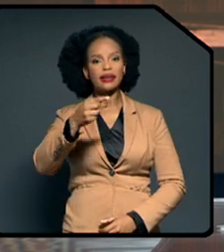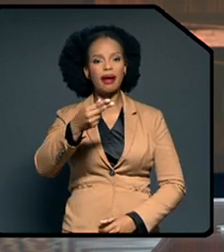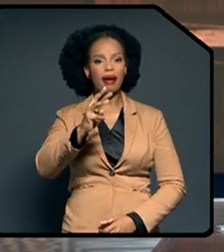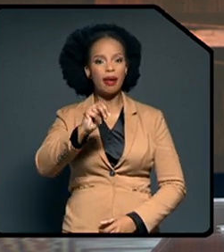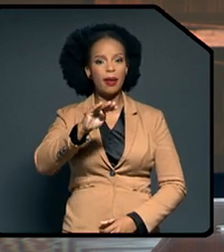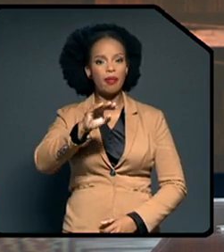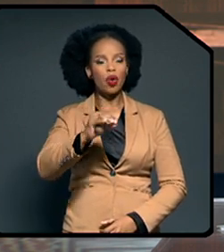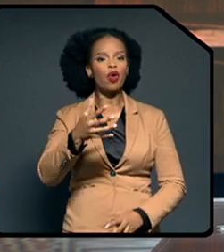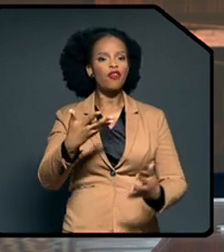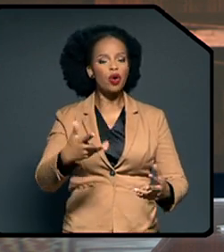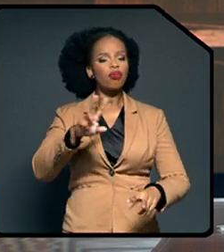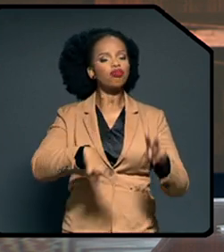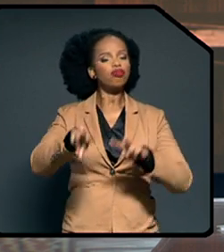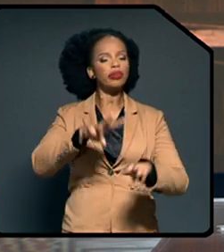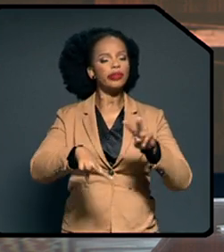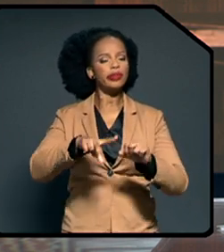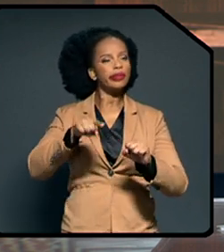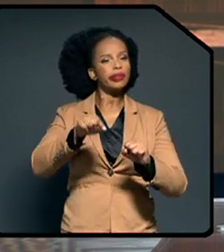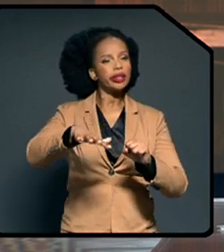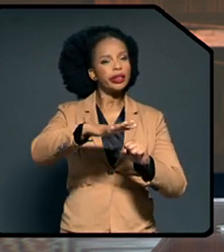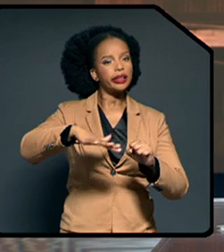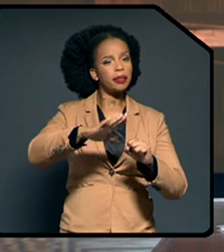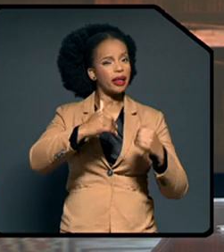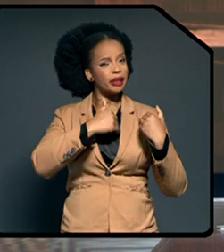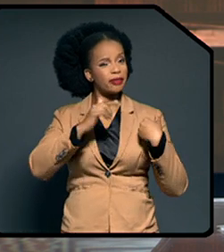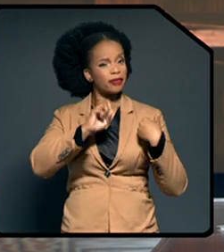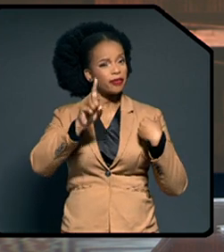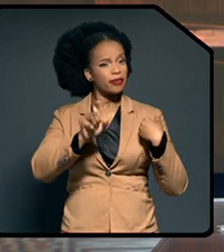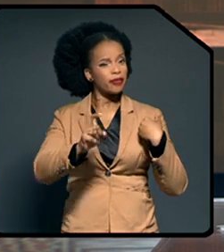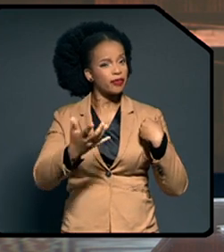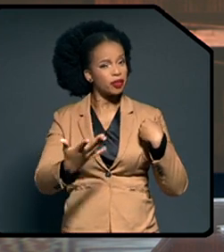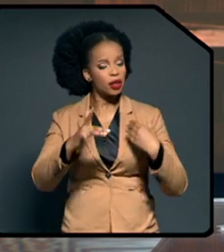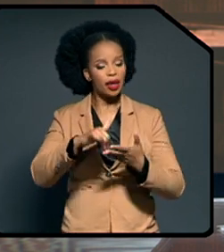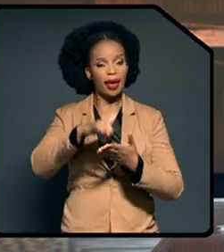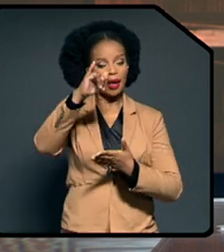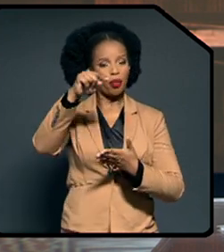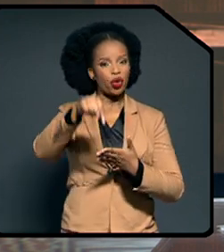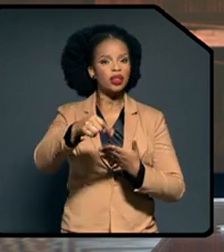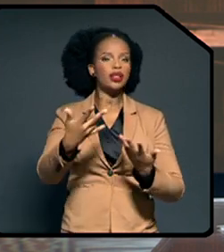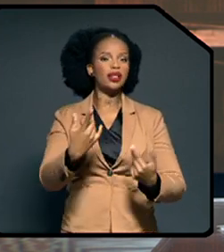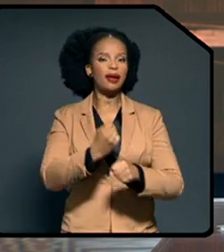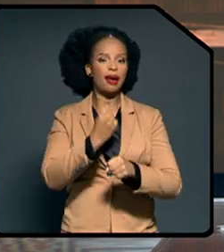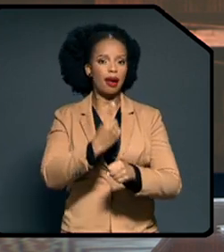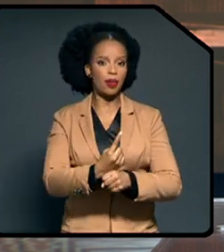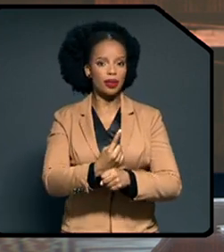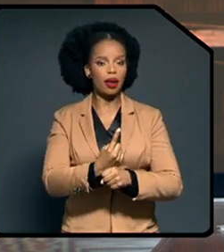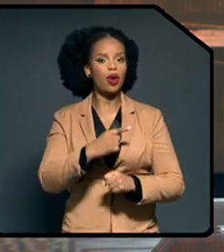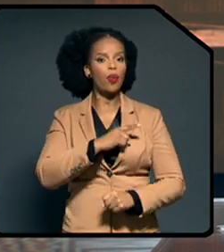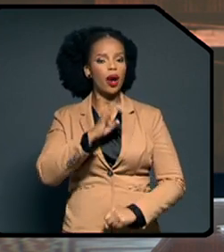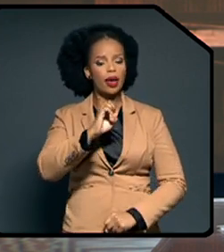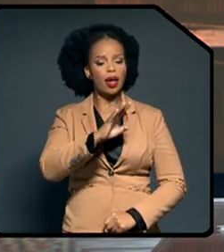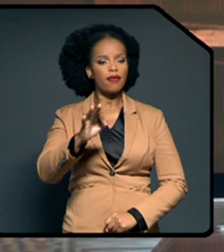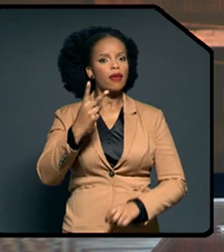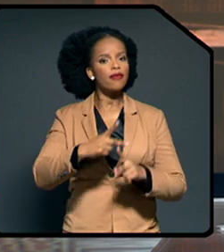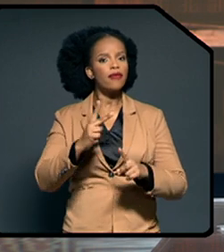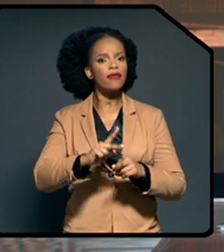ngamazwe i-OR Tambo eCampton Park eRhawutini ngelilungiselela uqhankqalazo lwangomso